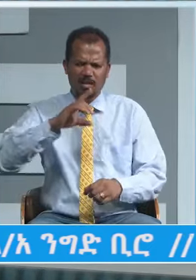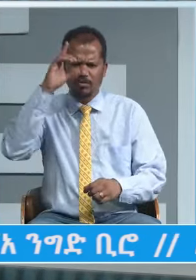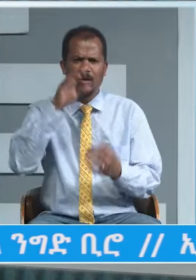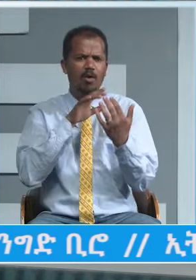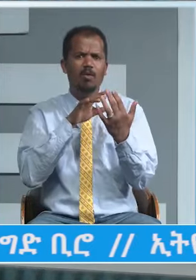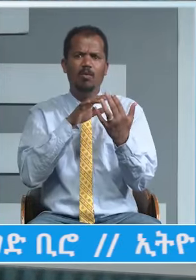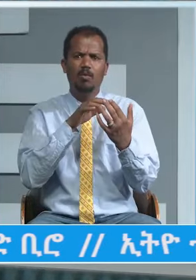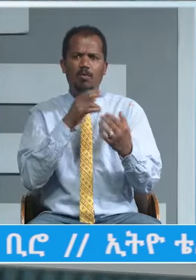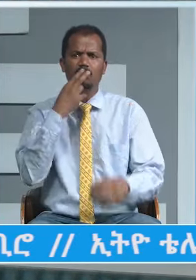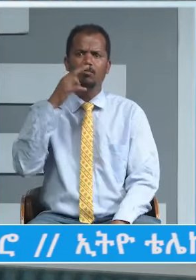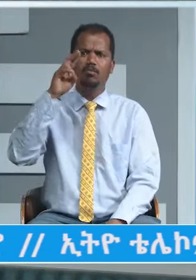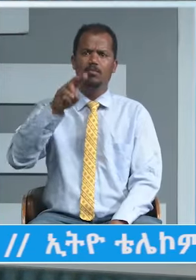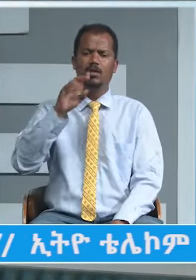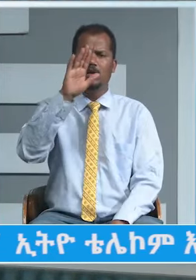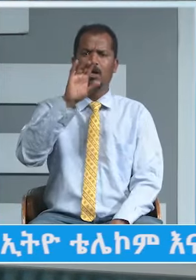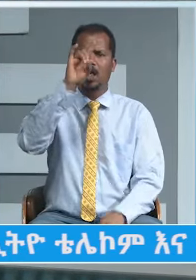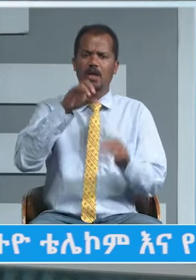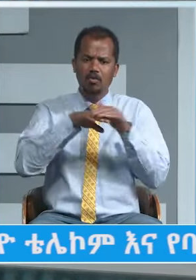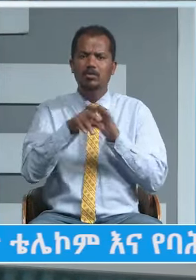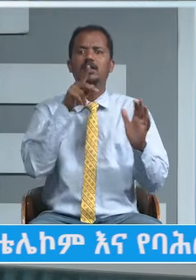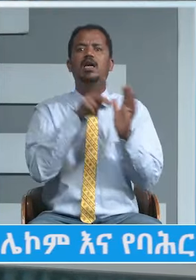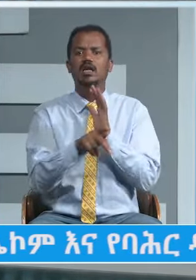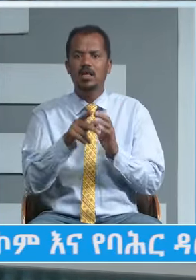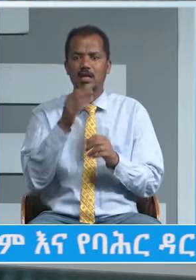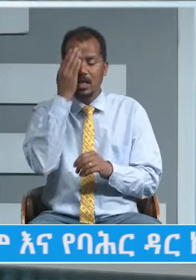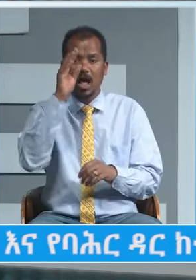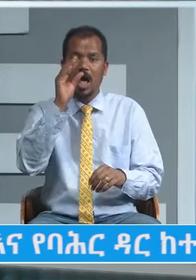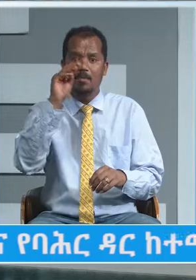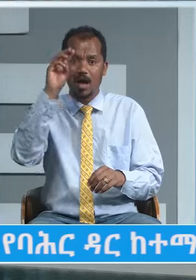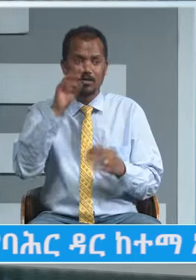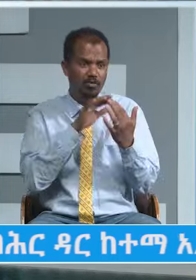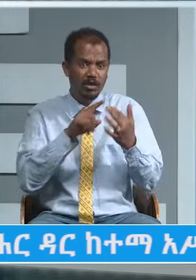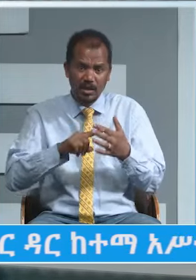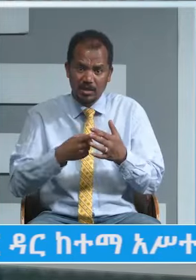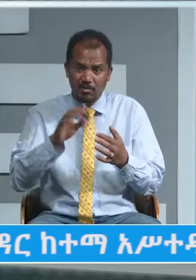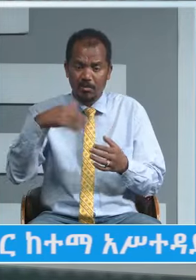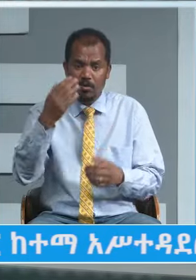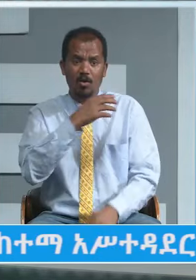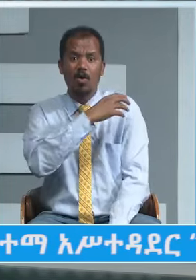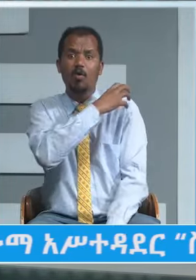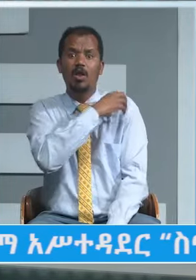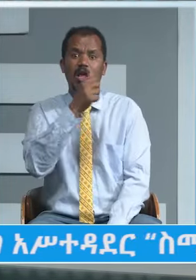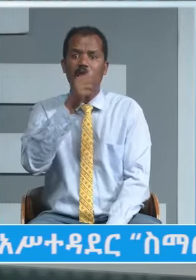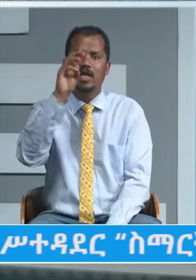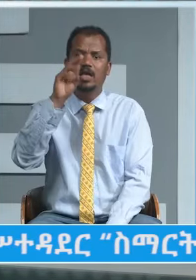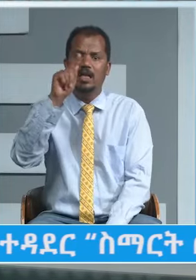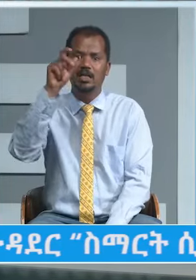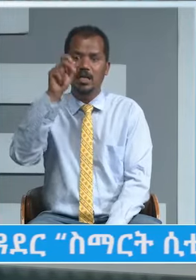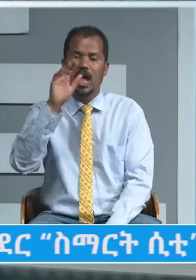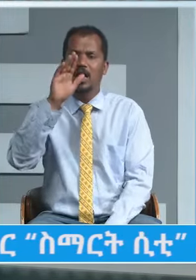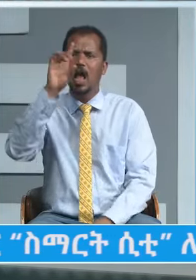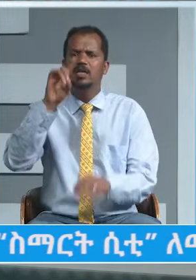የእስራኤል ከፍተኛ ወታደራዊ አዛዥ በሰሜን ጋዛ ውስጥ ተገደለ። የእስራኤል ሐማስ ጦርነት ከተጀመረ ወዲህ ኮሎኔል ኤሳን